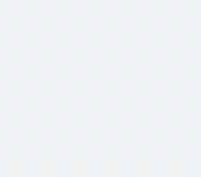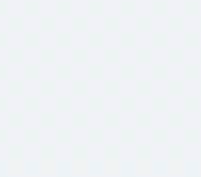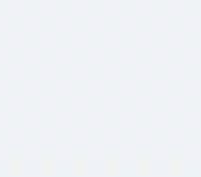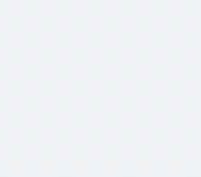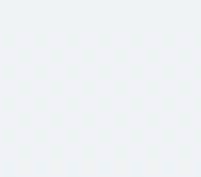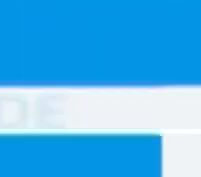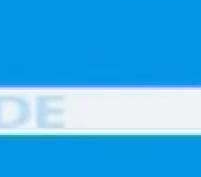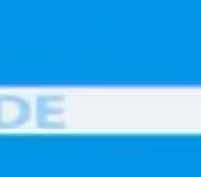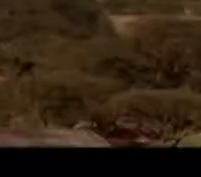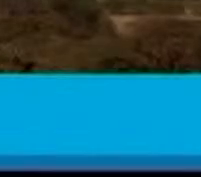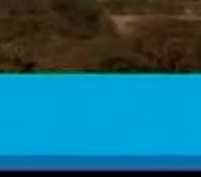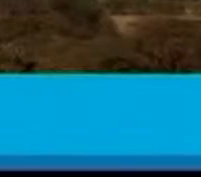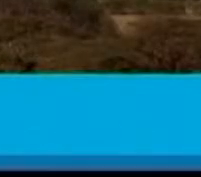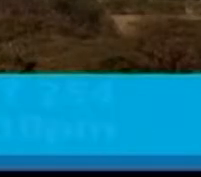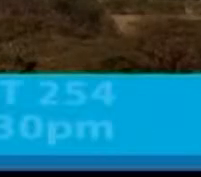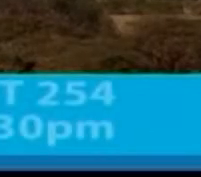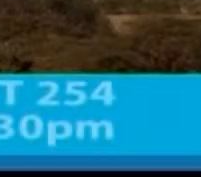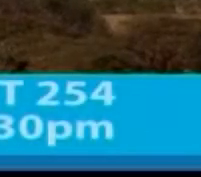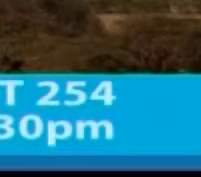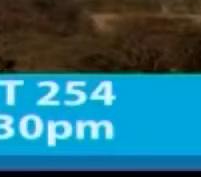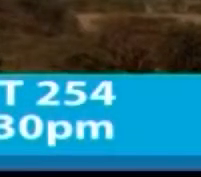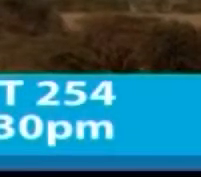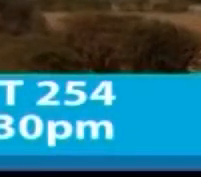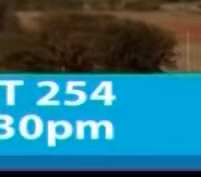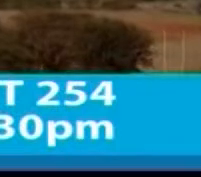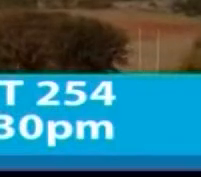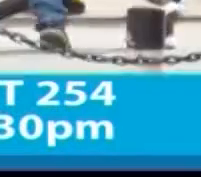On the next episode.